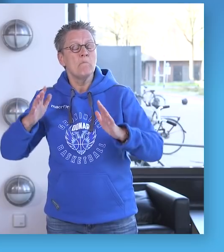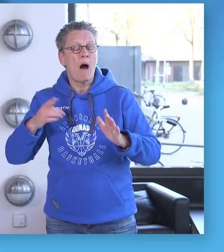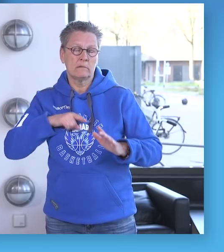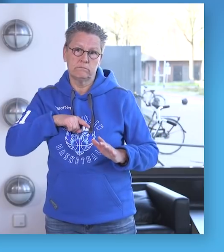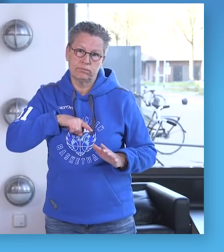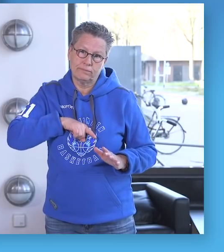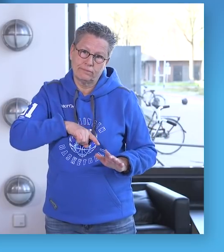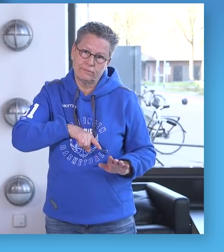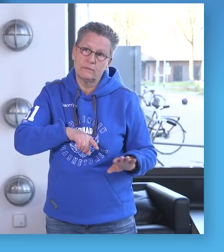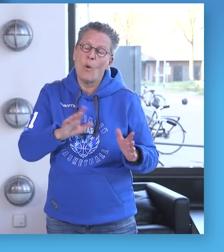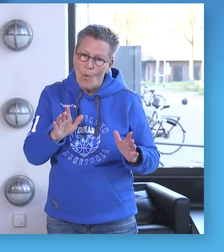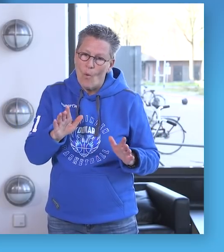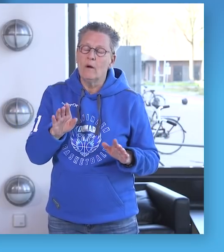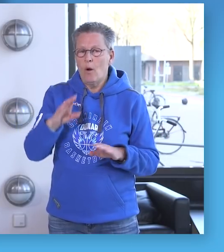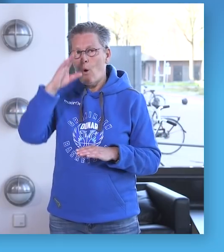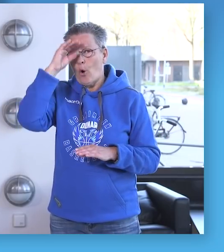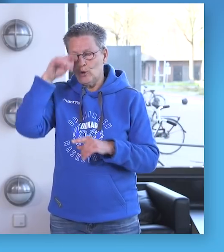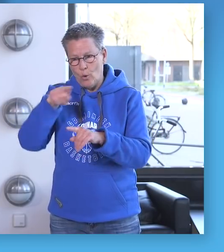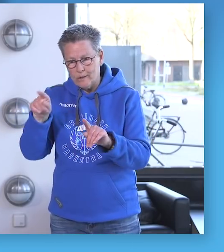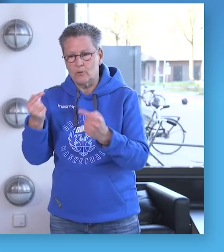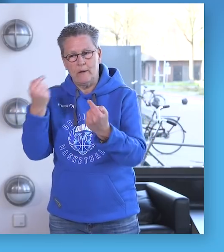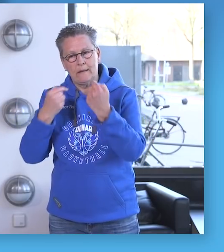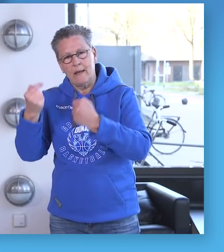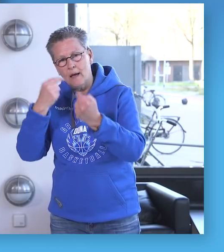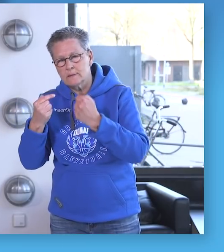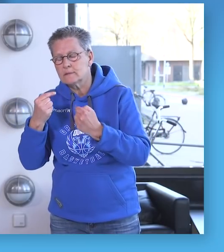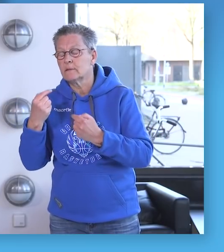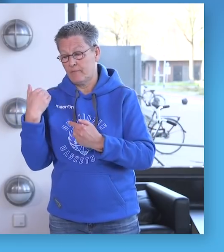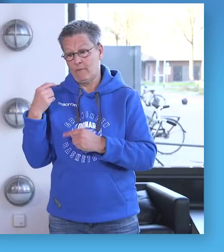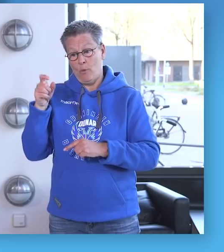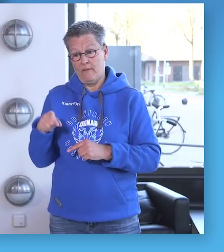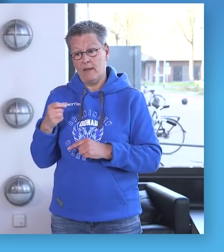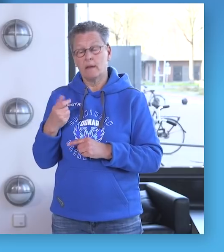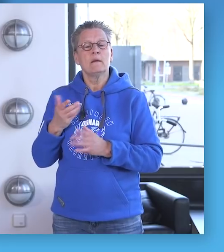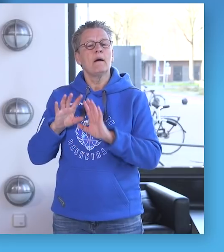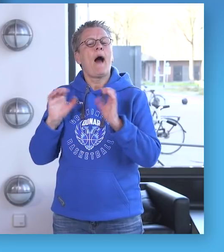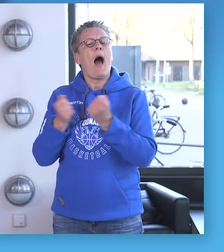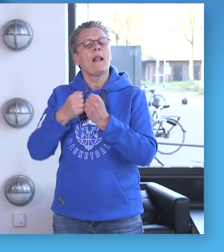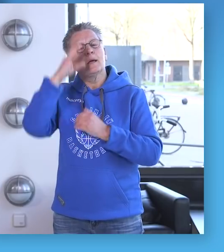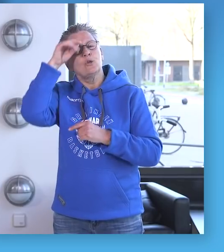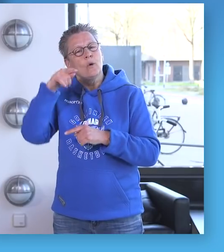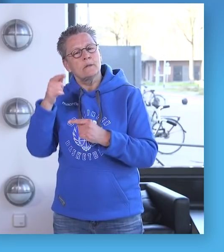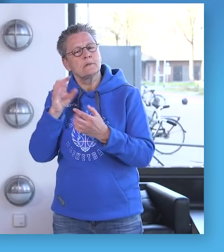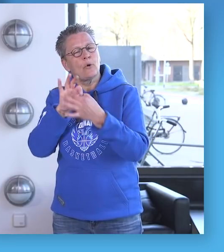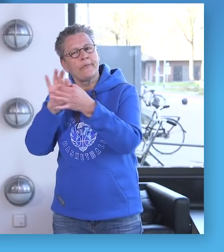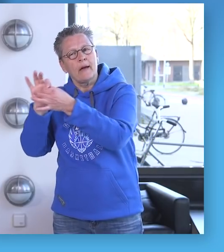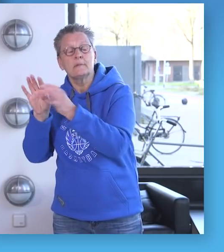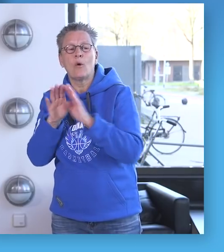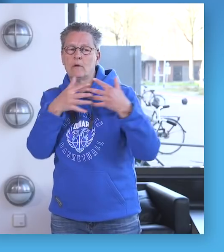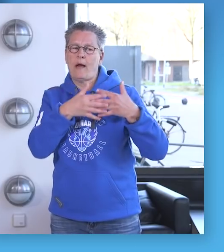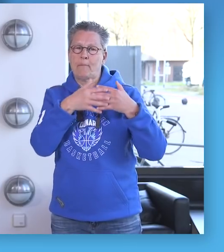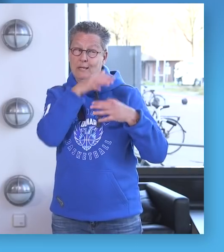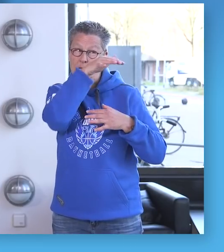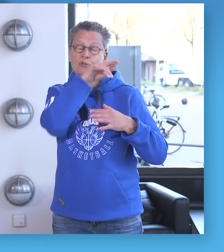de reacties die ik terugkrijg van de jongens. Ik heb afgelopen week met alle jongens contact gehad, ook die in Amerika zitten. Dan is eigenlijk